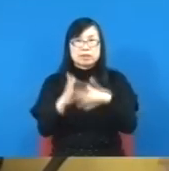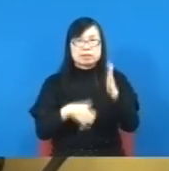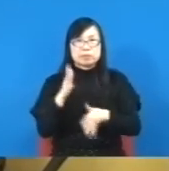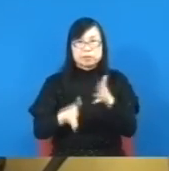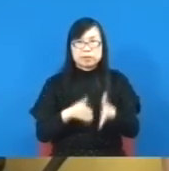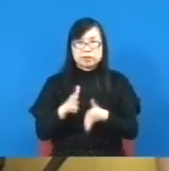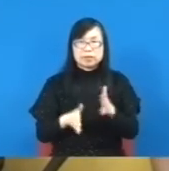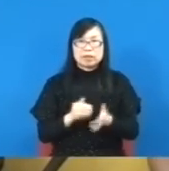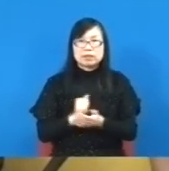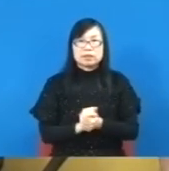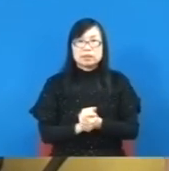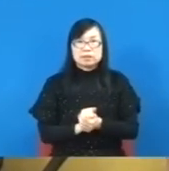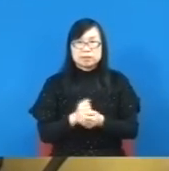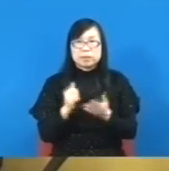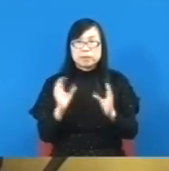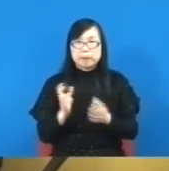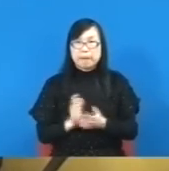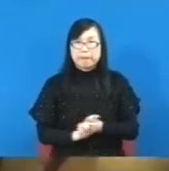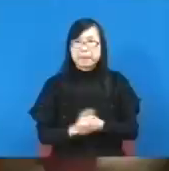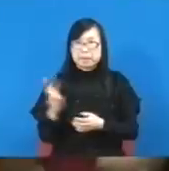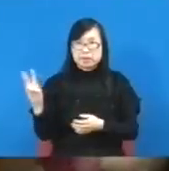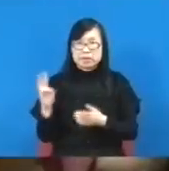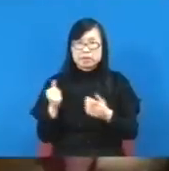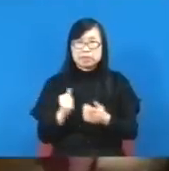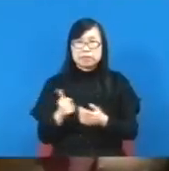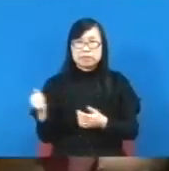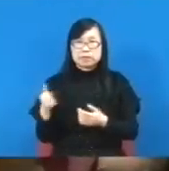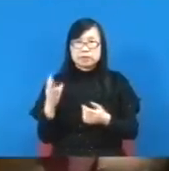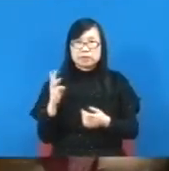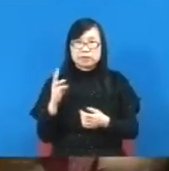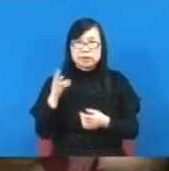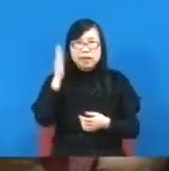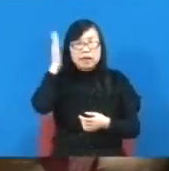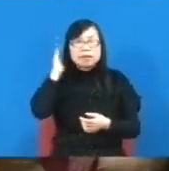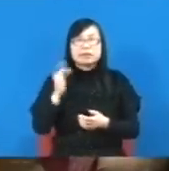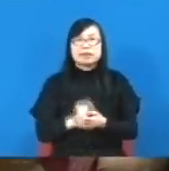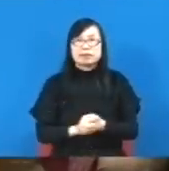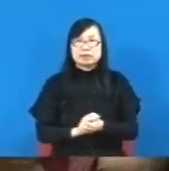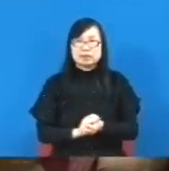嘅呢位女士，同埋阿 Wing 哥今日令我咧係